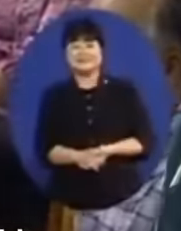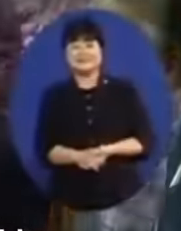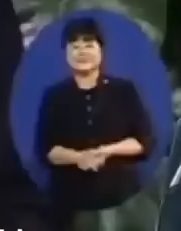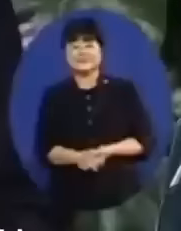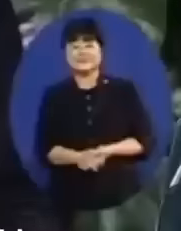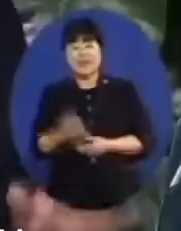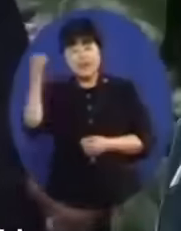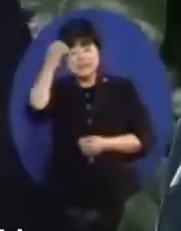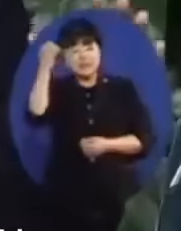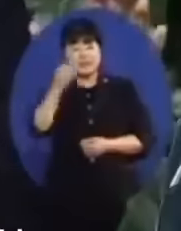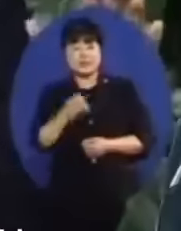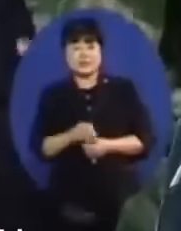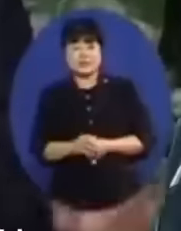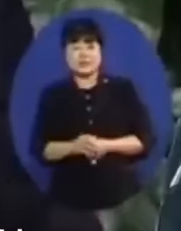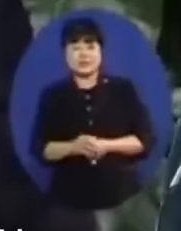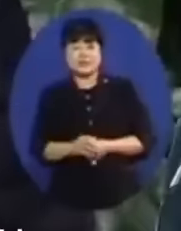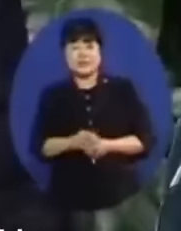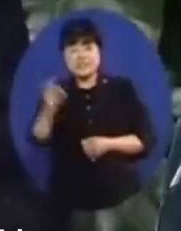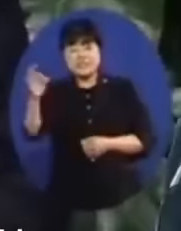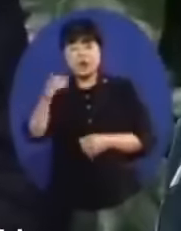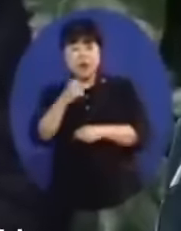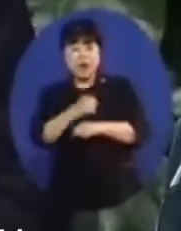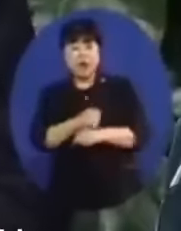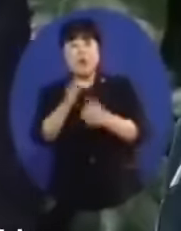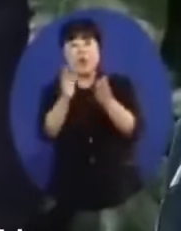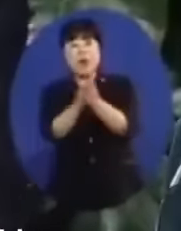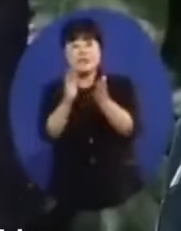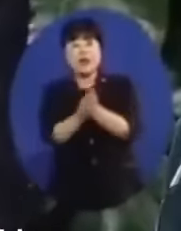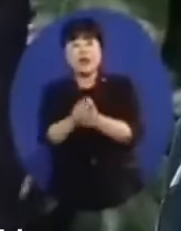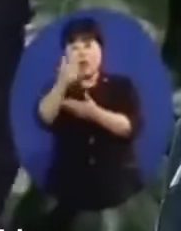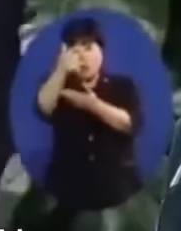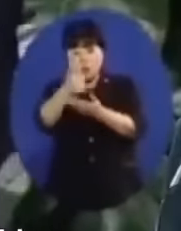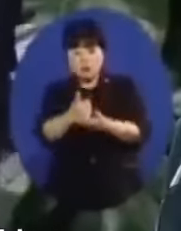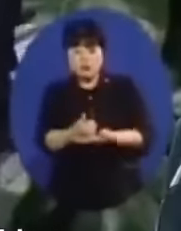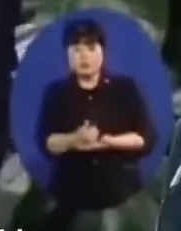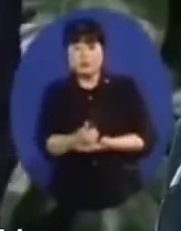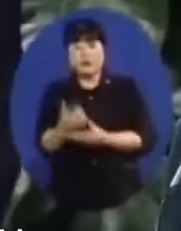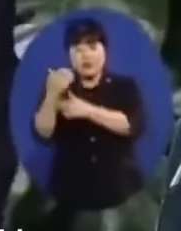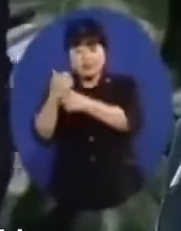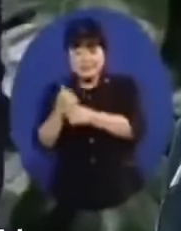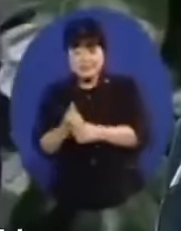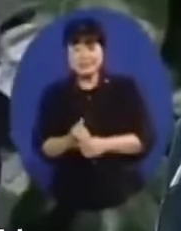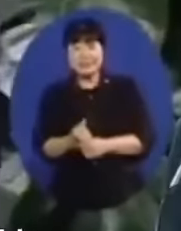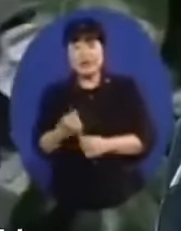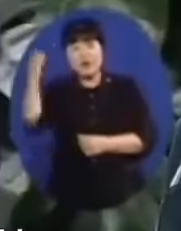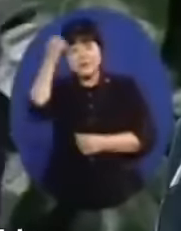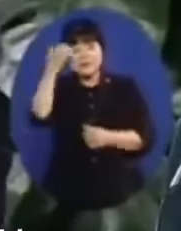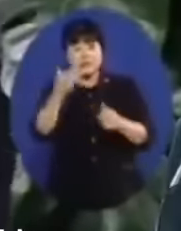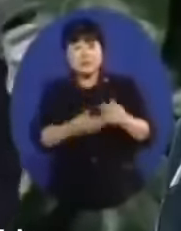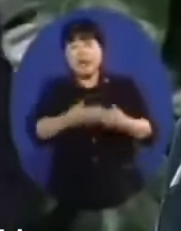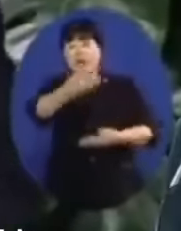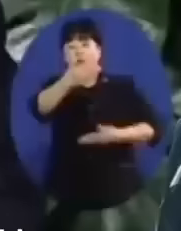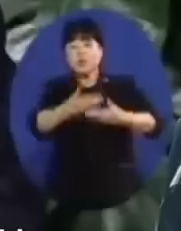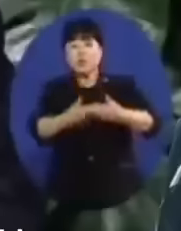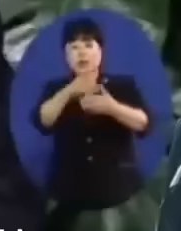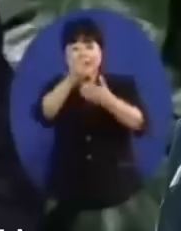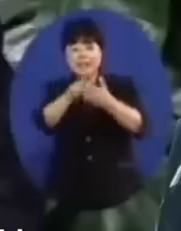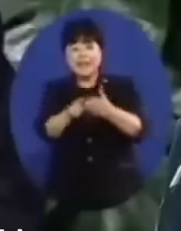그러므로 성령님을 우리가 인정하고 환영하고 모시드리고 의지하고 성령님과 교통을